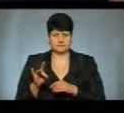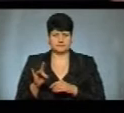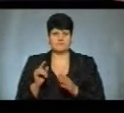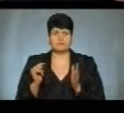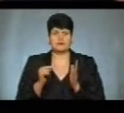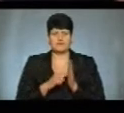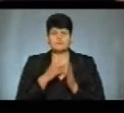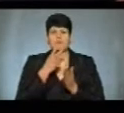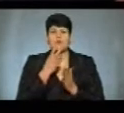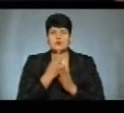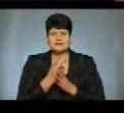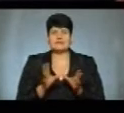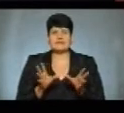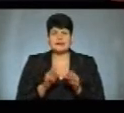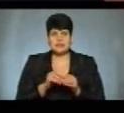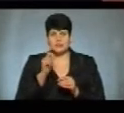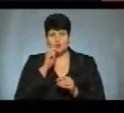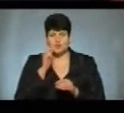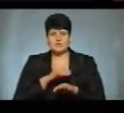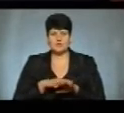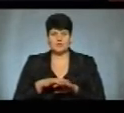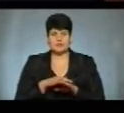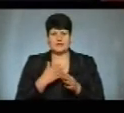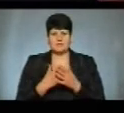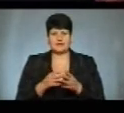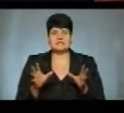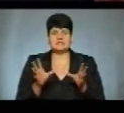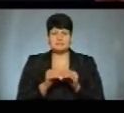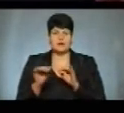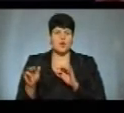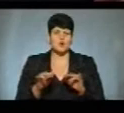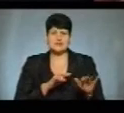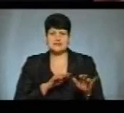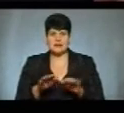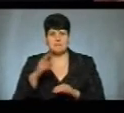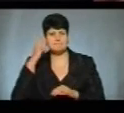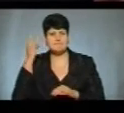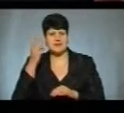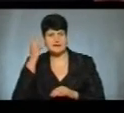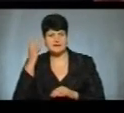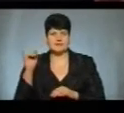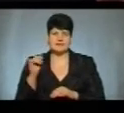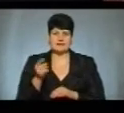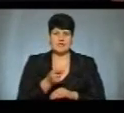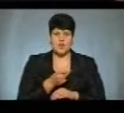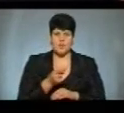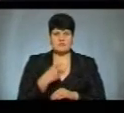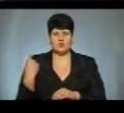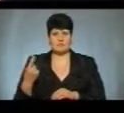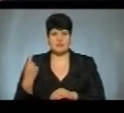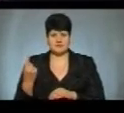Мета – показати єдність українського народу на прикладі спільного заходу Хмельницької і Тернопільської